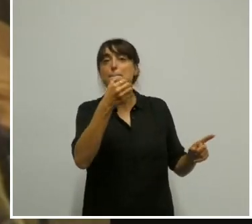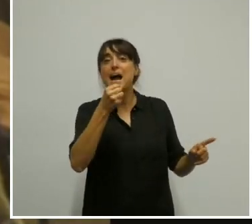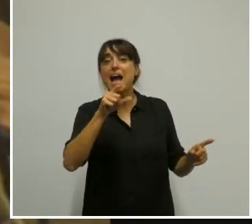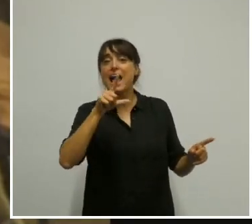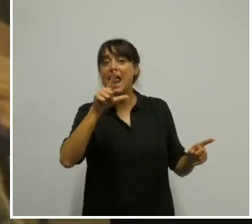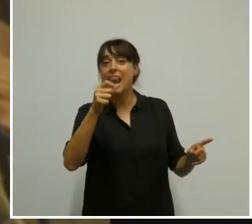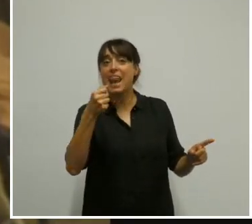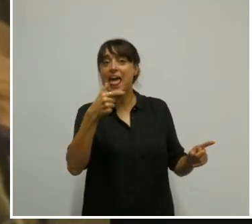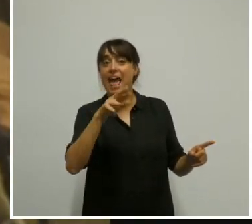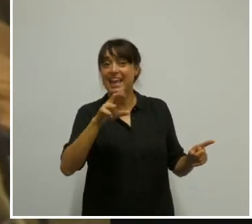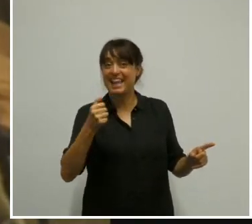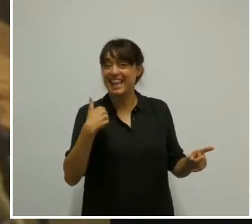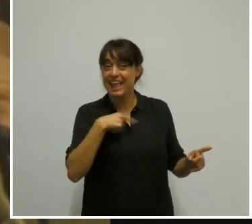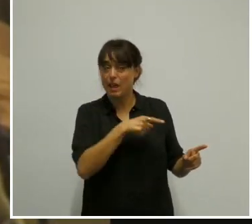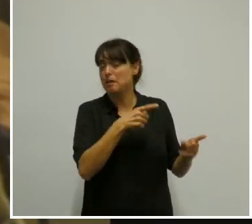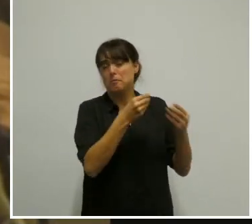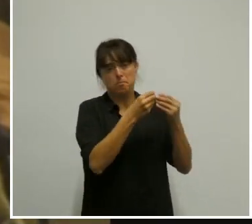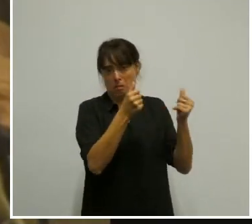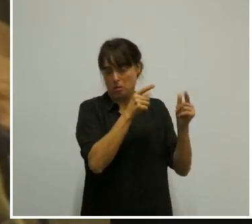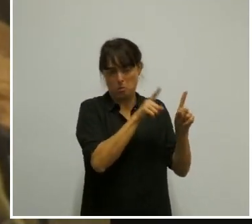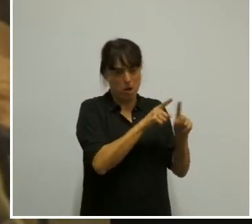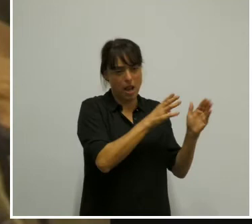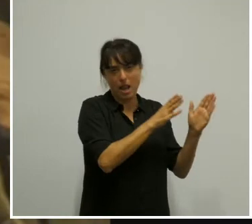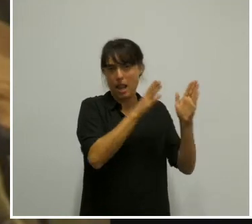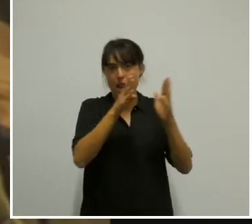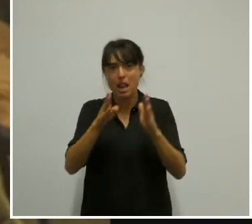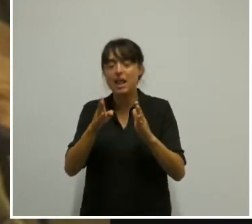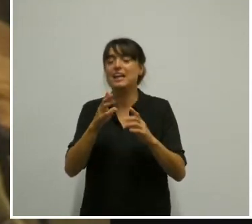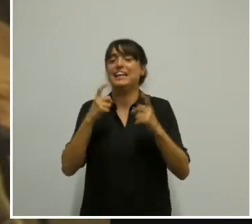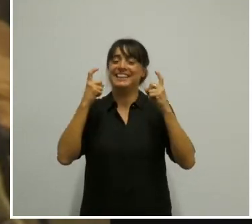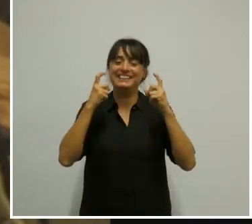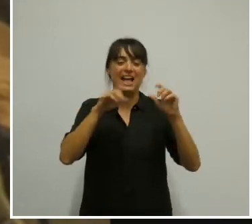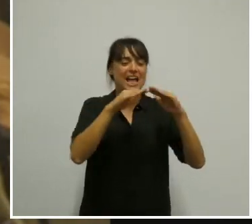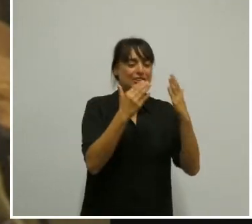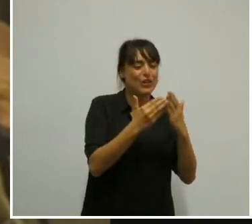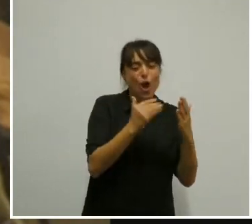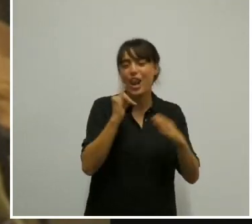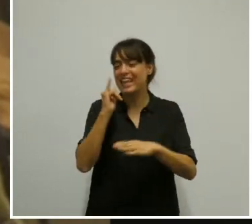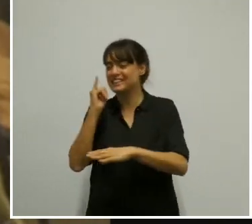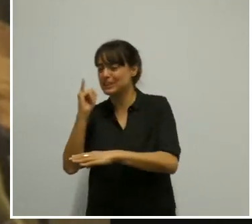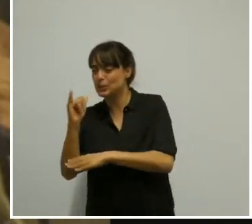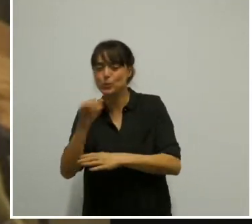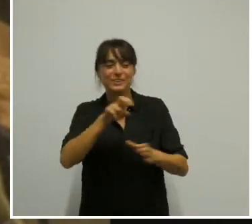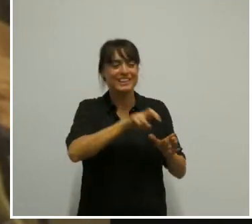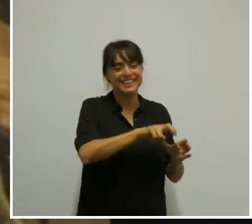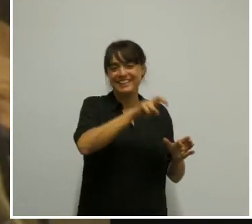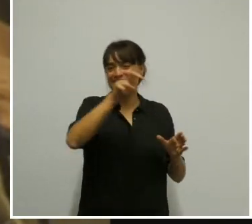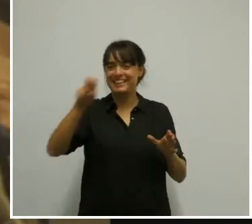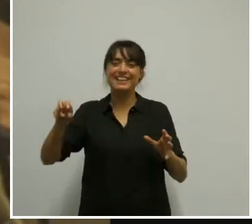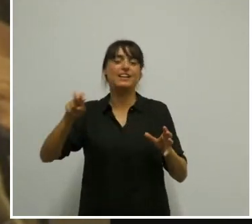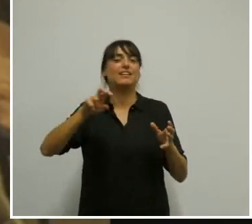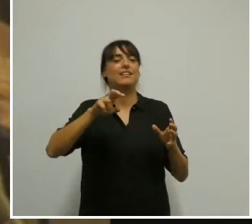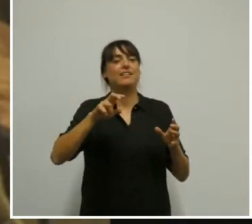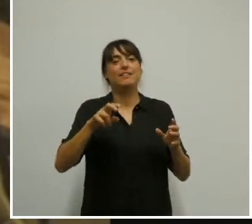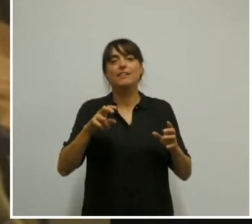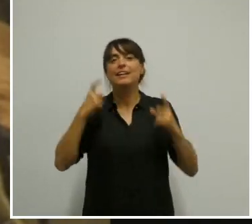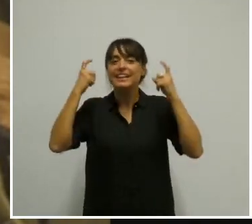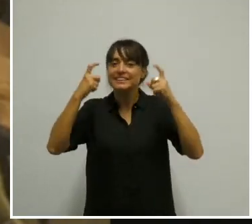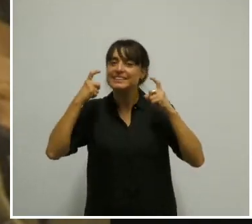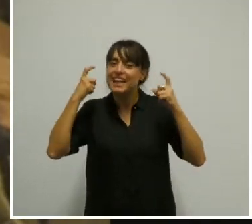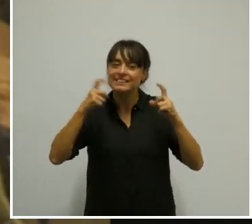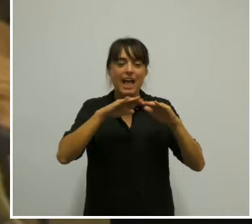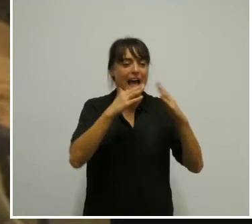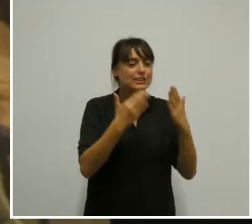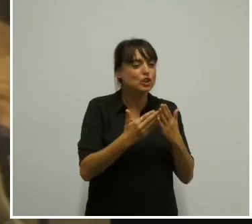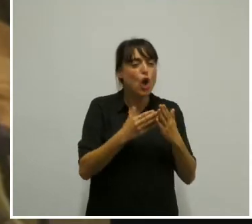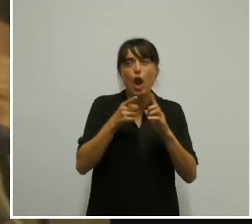no? Aconseguir el tema d'escola-institut, no? Que hi hagués una transició, mantindre molt el tema de les escoles de referència,